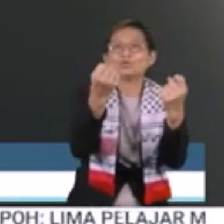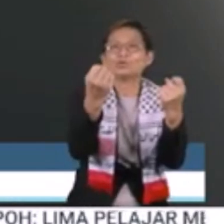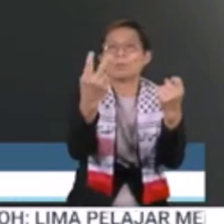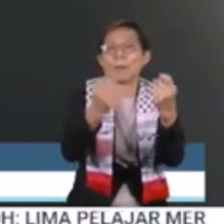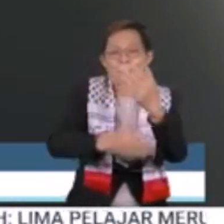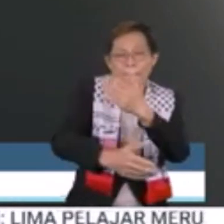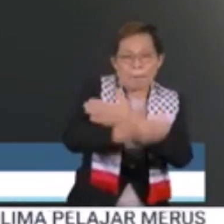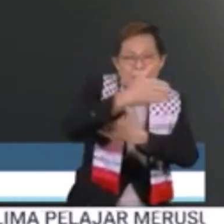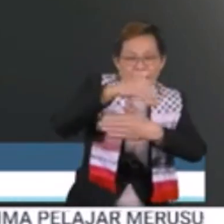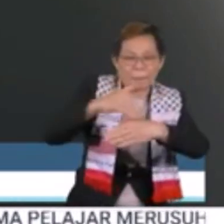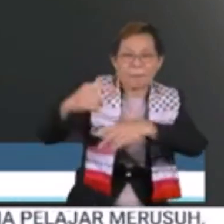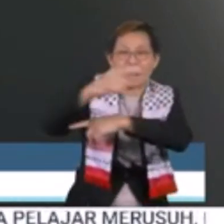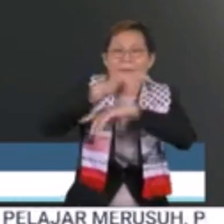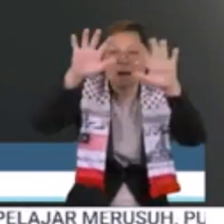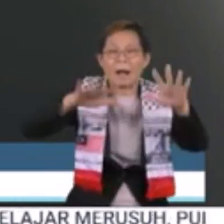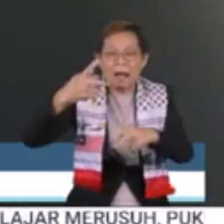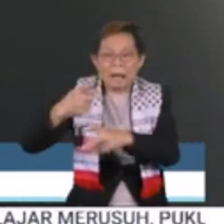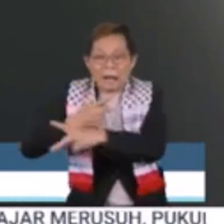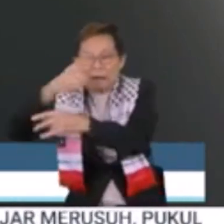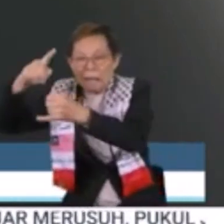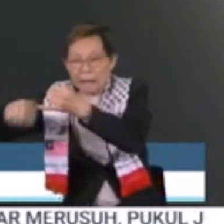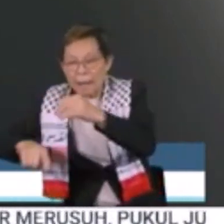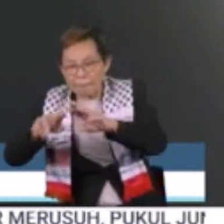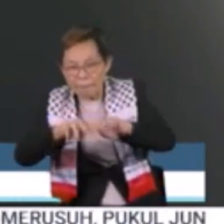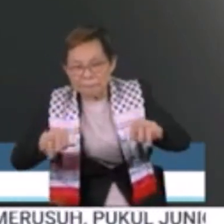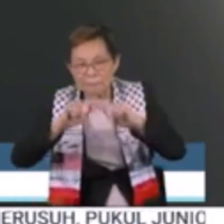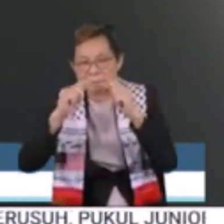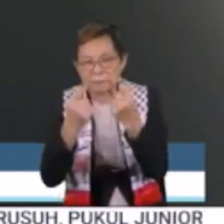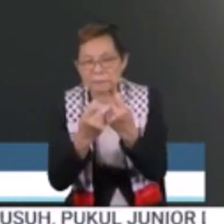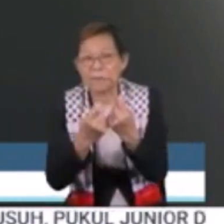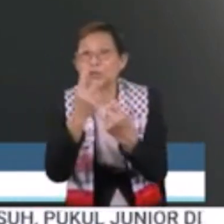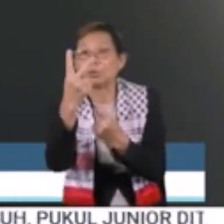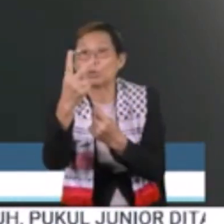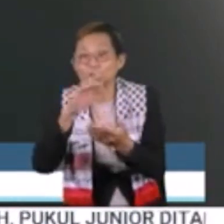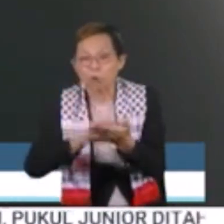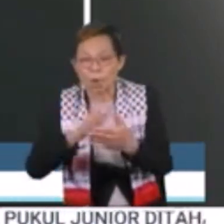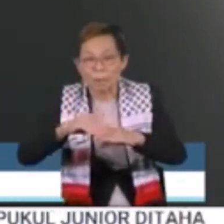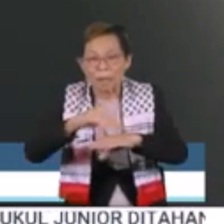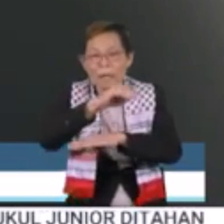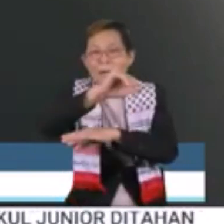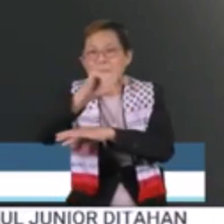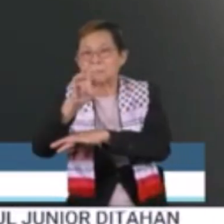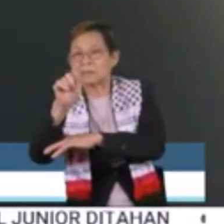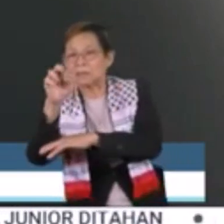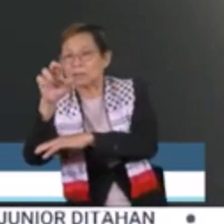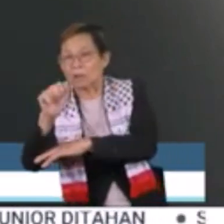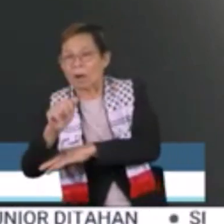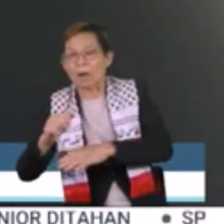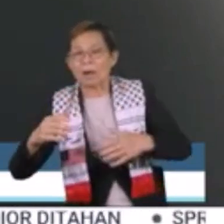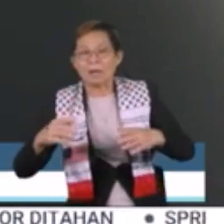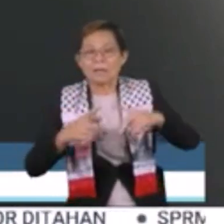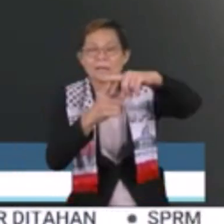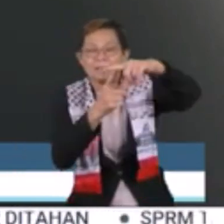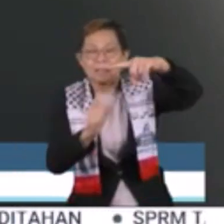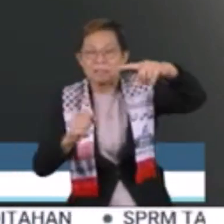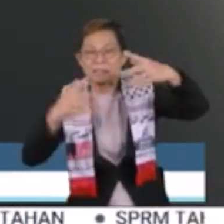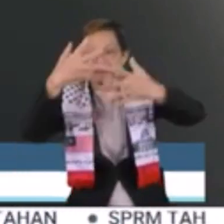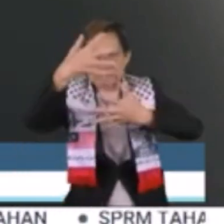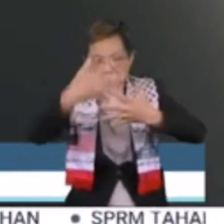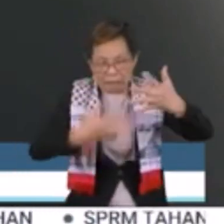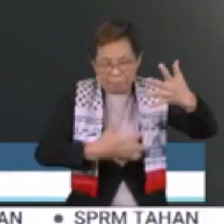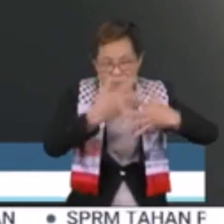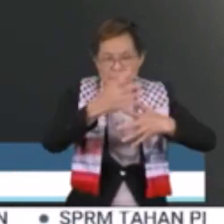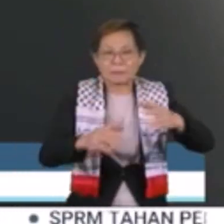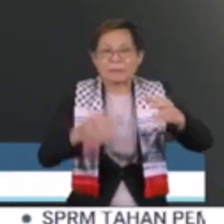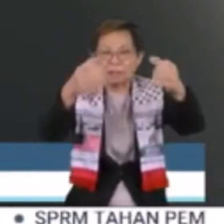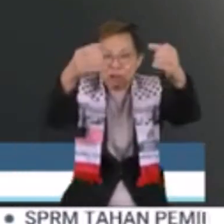minit pagi Ahad lalu. Kali terakhir, pelajar tingkatan 2 sebuah sekolah menengah di Jitra ini dilihat memakai t-shirt berwarna kelabu dan